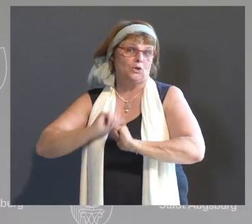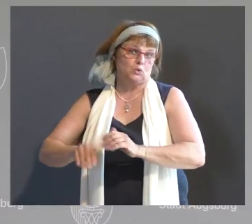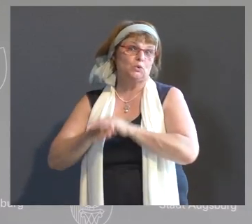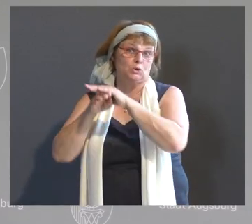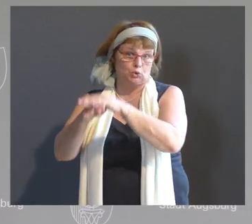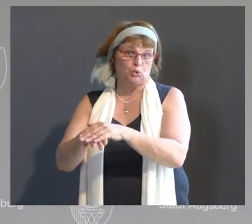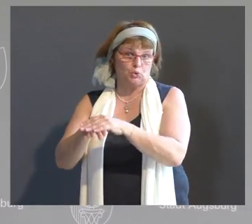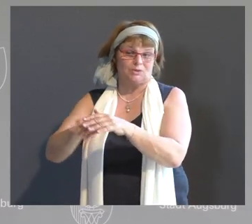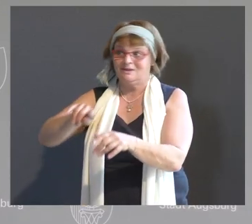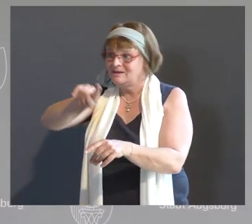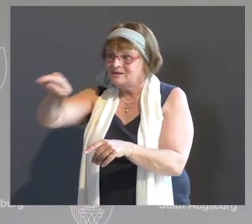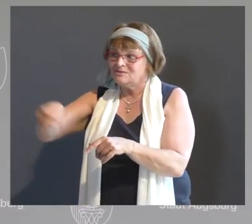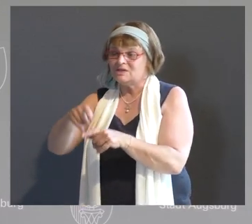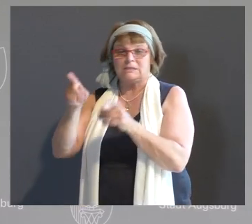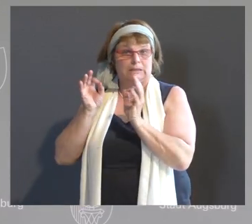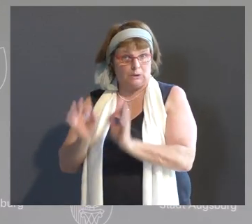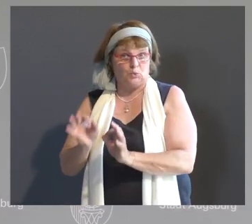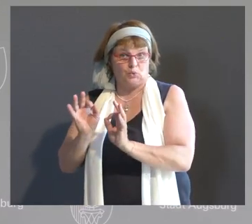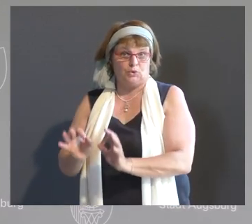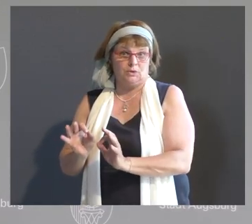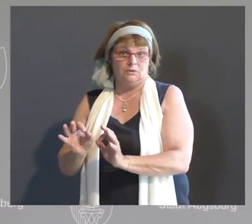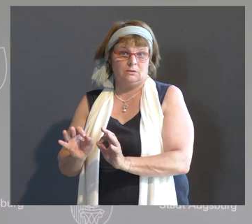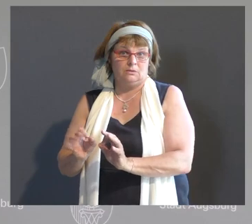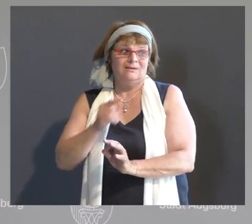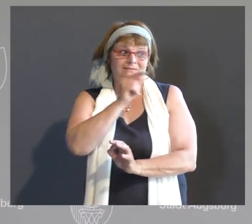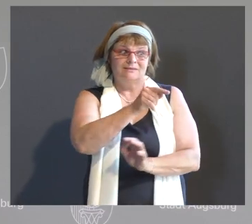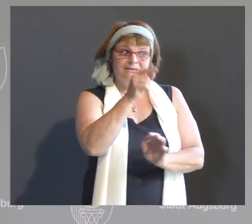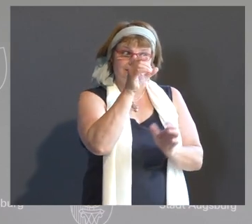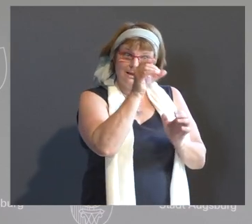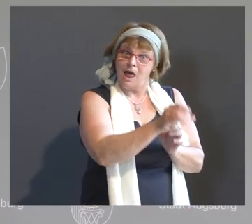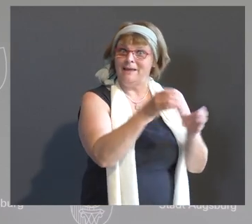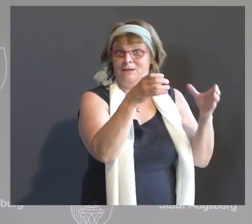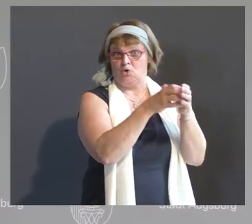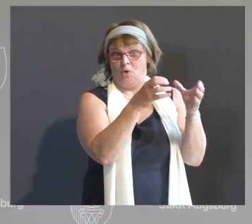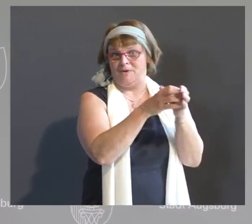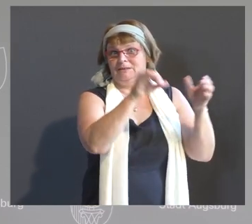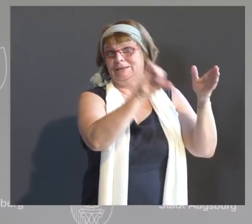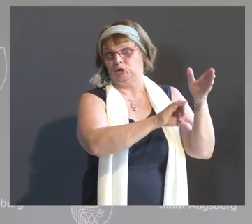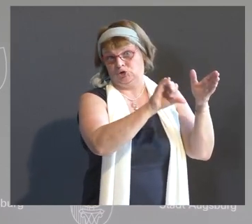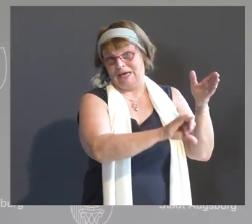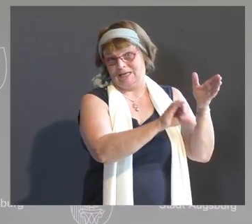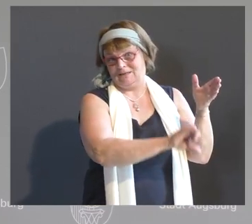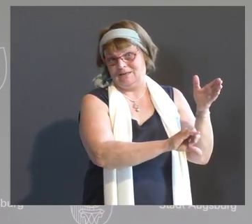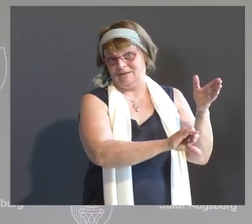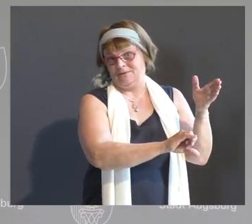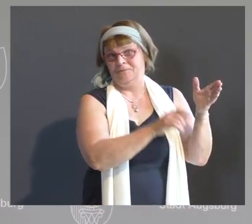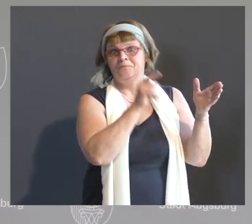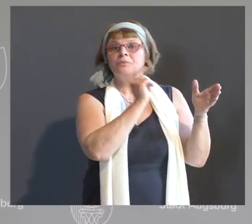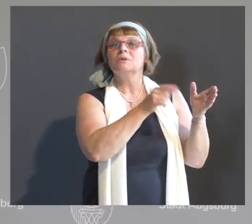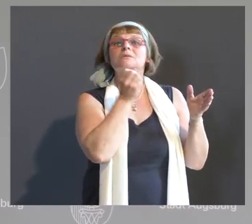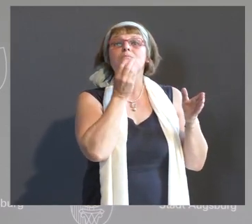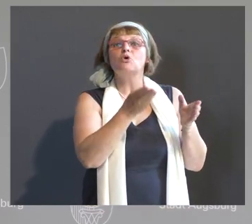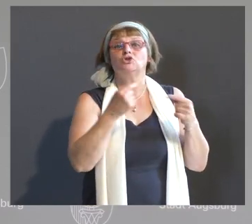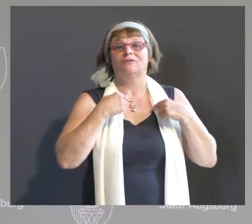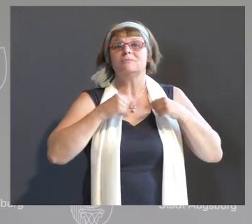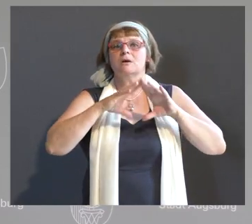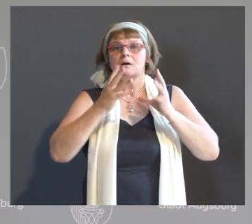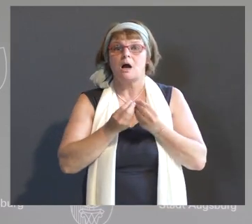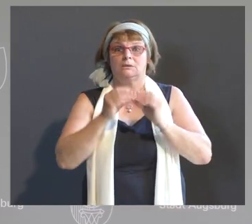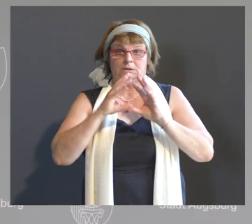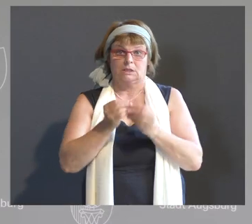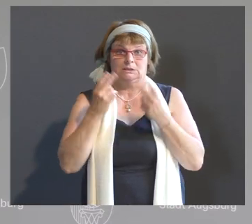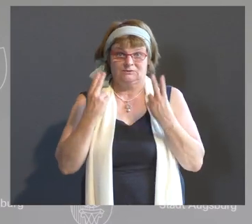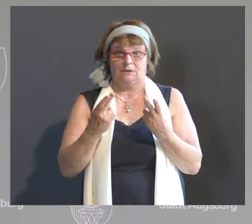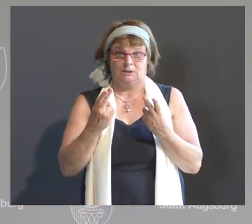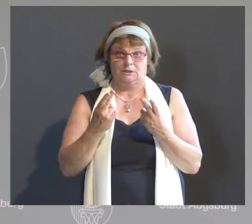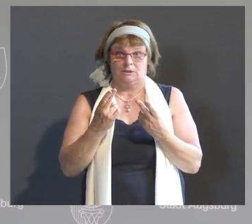Guten und woanders sind die Schlechten. Auch das bedeutet, Augsburg hält zusammen. Diese Botschaft ist mir ganz, ganz wichtig. Und ich würde jetzt